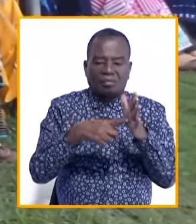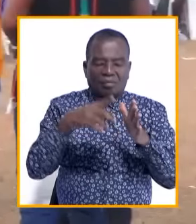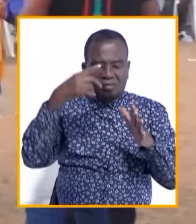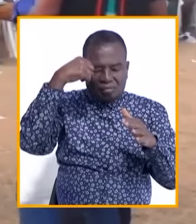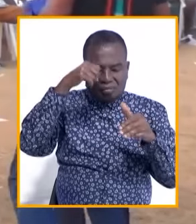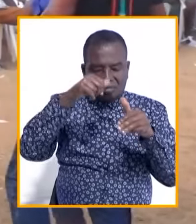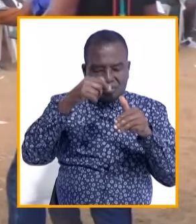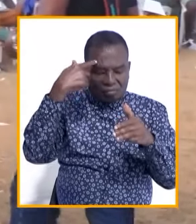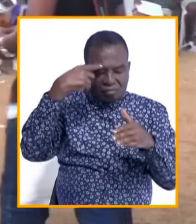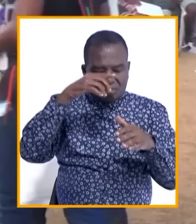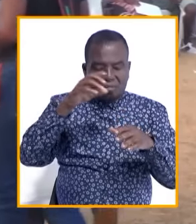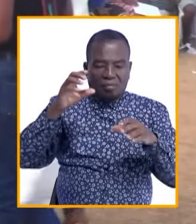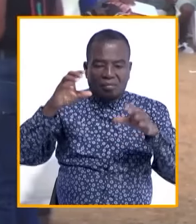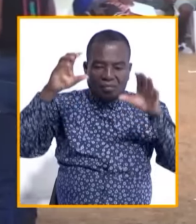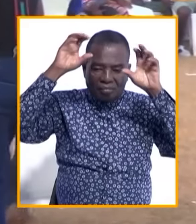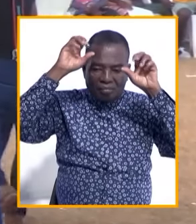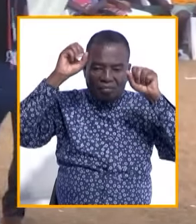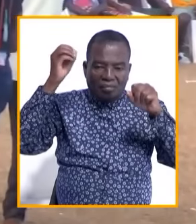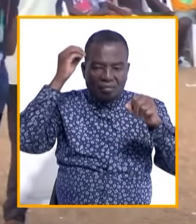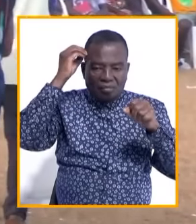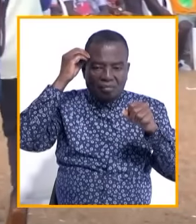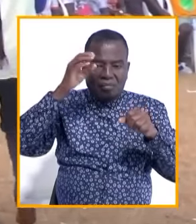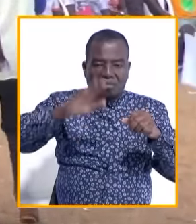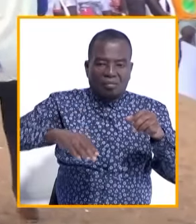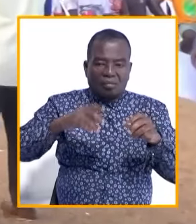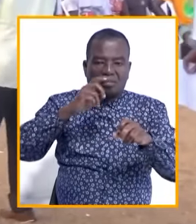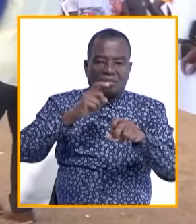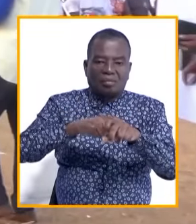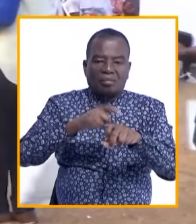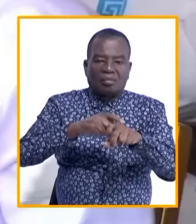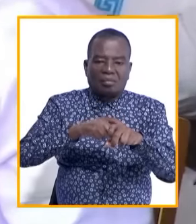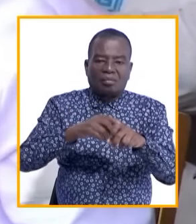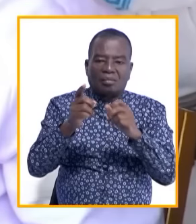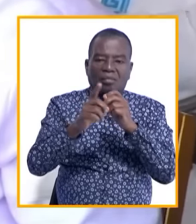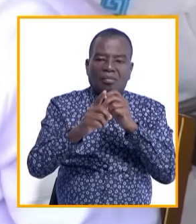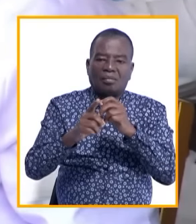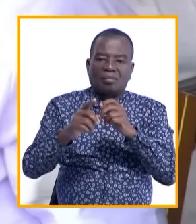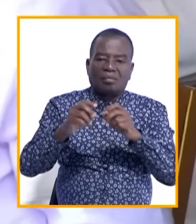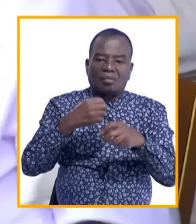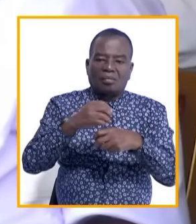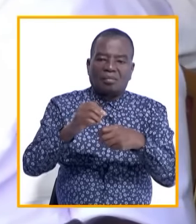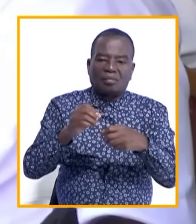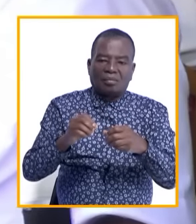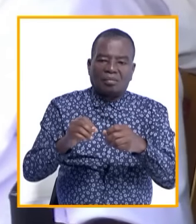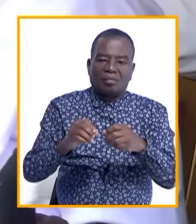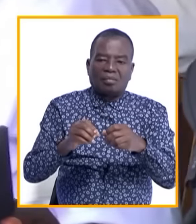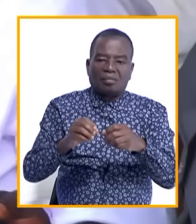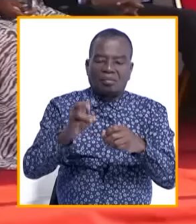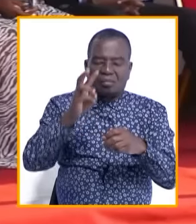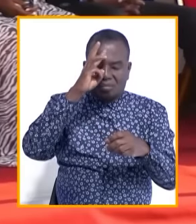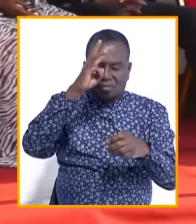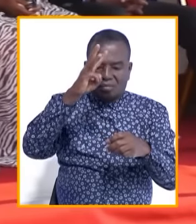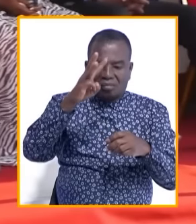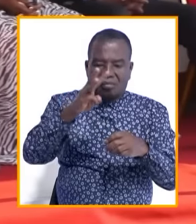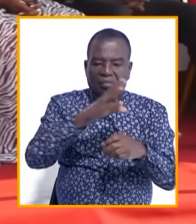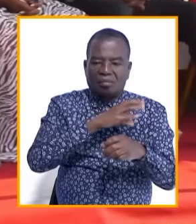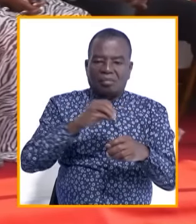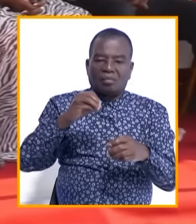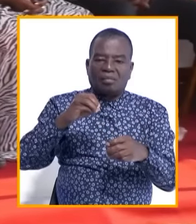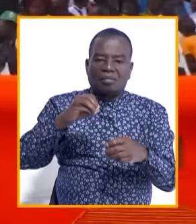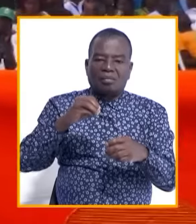marque de reconnaissance au chef de l'État pour les actions de valorisation du pagne baoulé. La dernière en date, l'inscription des